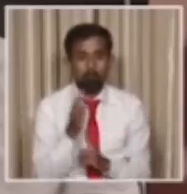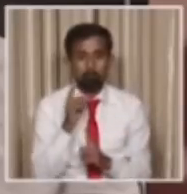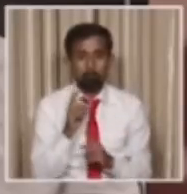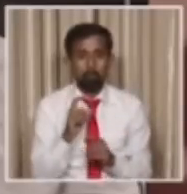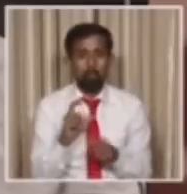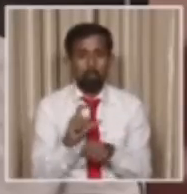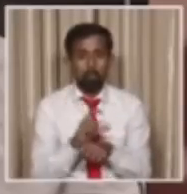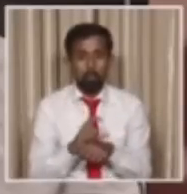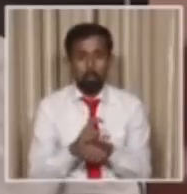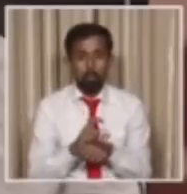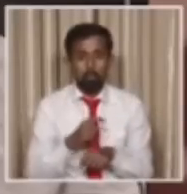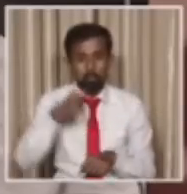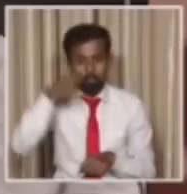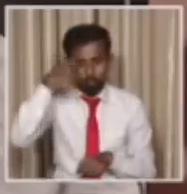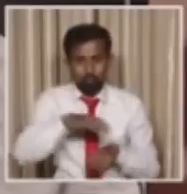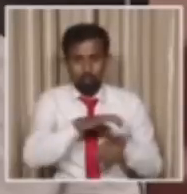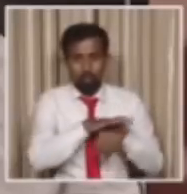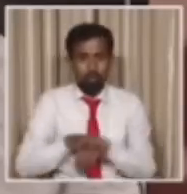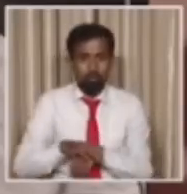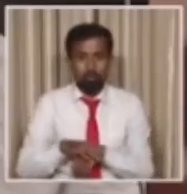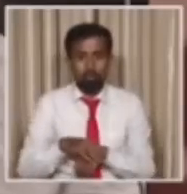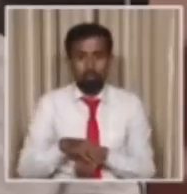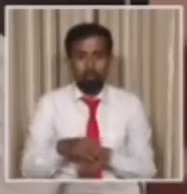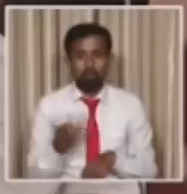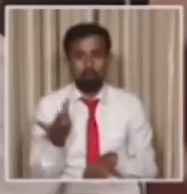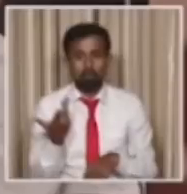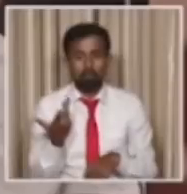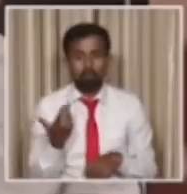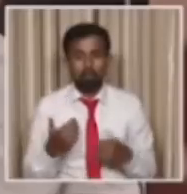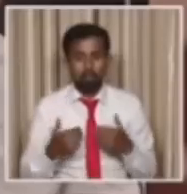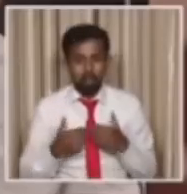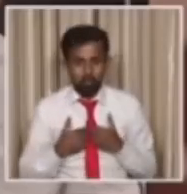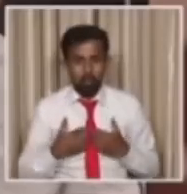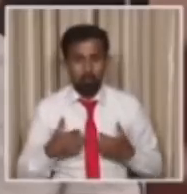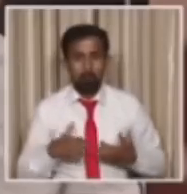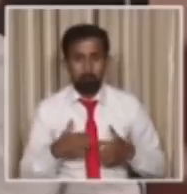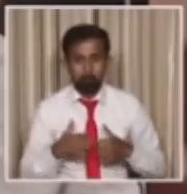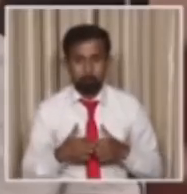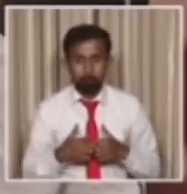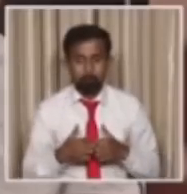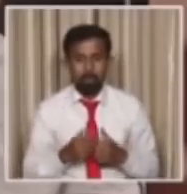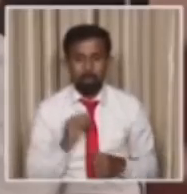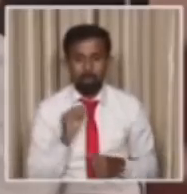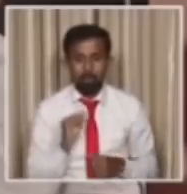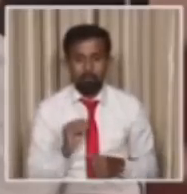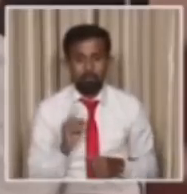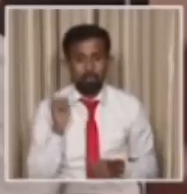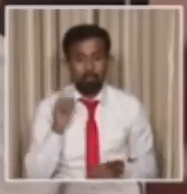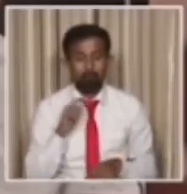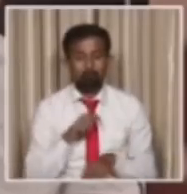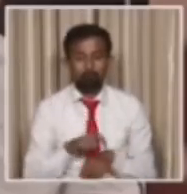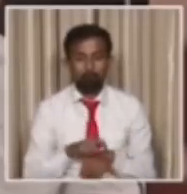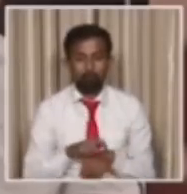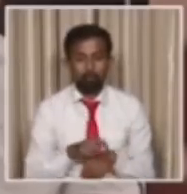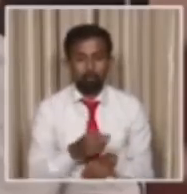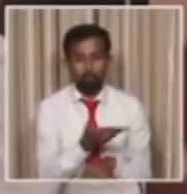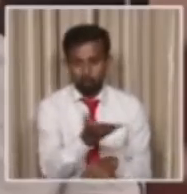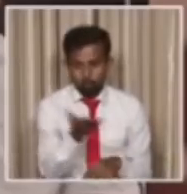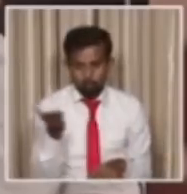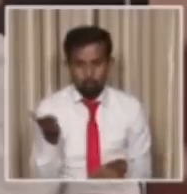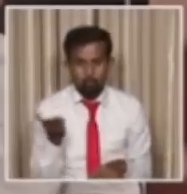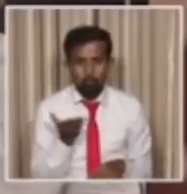දෙන්න ගෙනාවේ නැත්තේ? ඒක හොඳ ප්‍රශ්නයක්. අපිටත් ඒක ගැටලුවක්. නමුත් ඒ වෙලාවේ දැන්